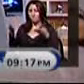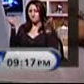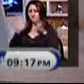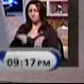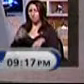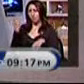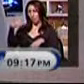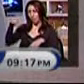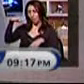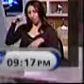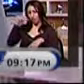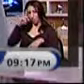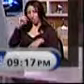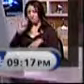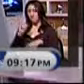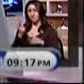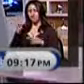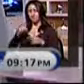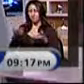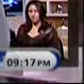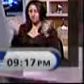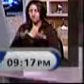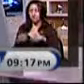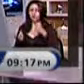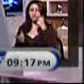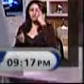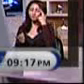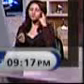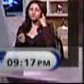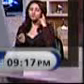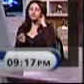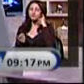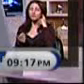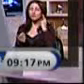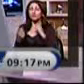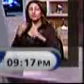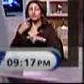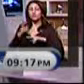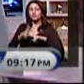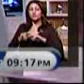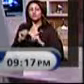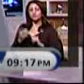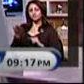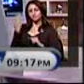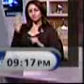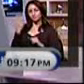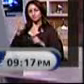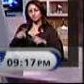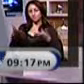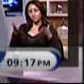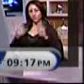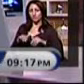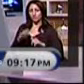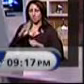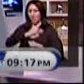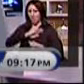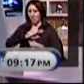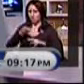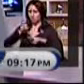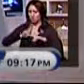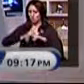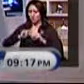الان. هو انت عملت تحقيق يعني؟ وايام المجلس العسكري، بالمناسبه انا لست من الذين يعني انا ضد عوده المجلس العسكري،